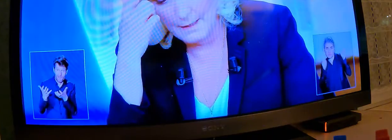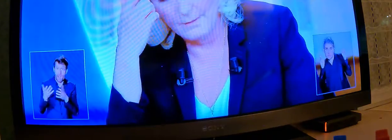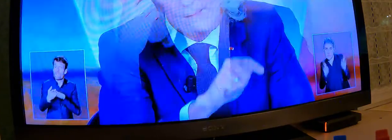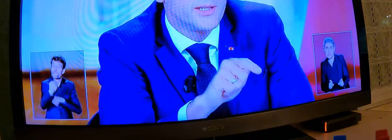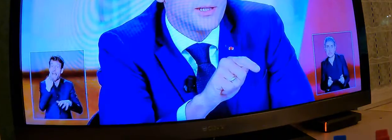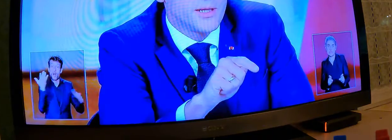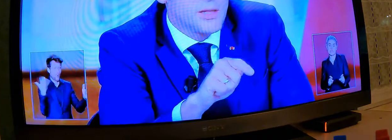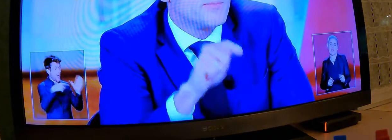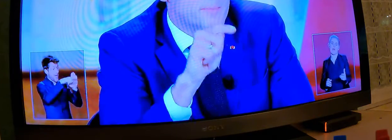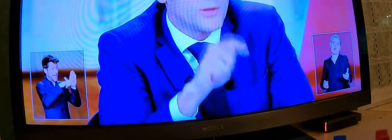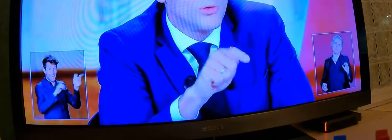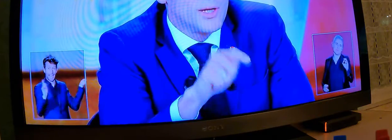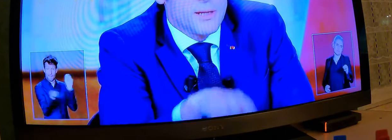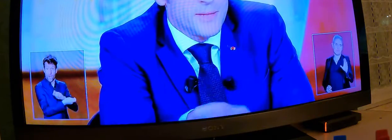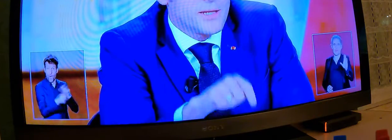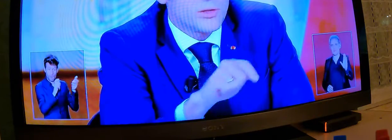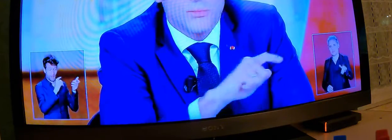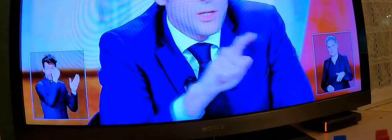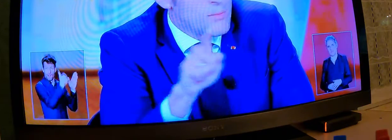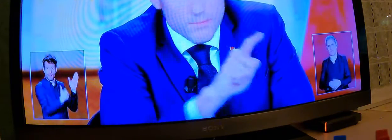réformes.